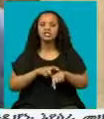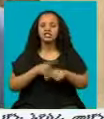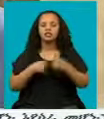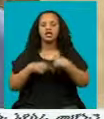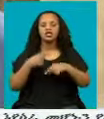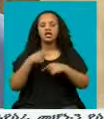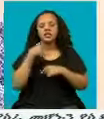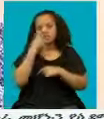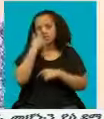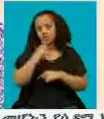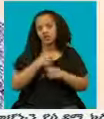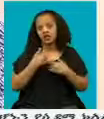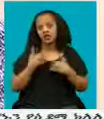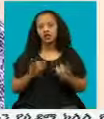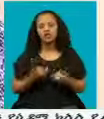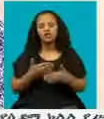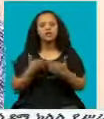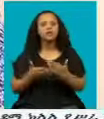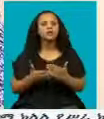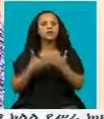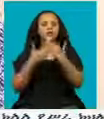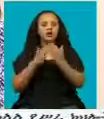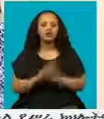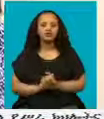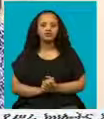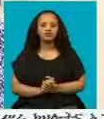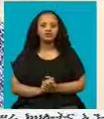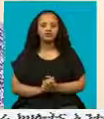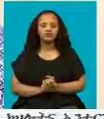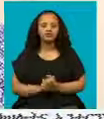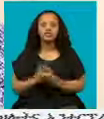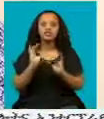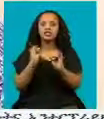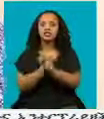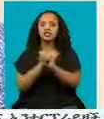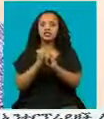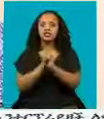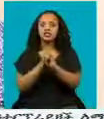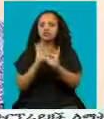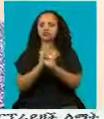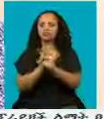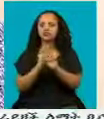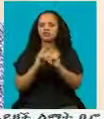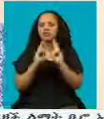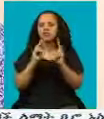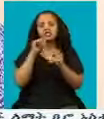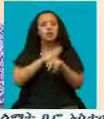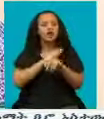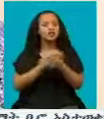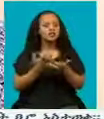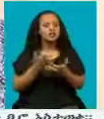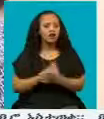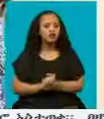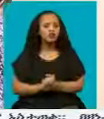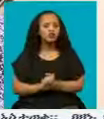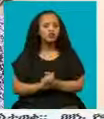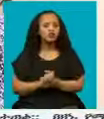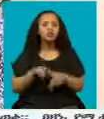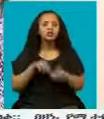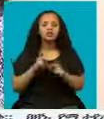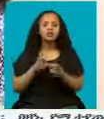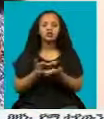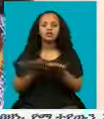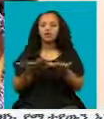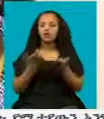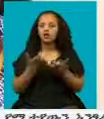ይመጣል የሚል እምነት አለኝ። አሁን የተገነቡ የነኚህ ኢንዱስትሪ ፓርኮች በሙሉ ምን ይፈልጋሉ? የሰው ኃይል ይፈልጋሉ። የግብርና ግብዓቶችን